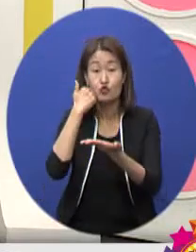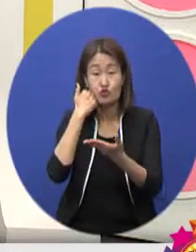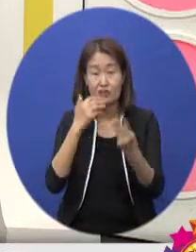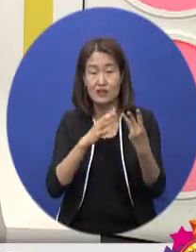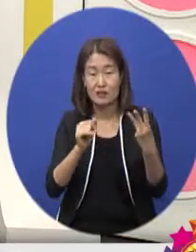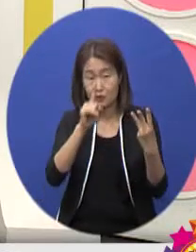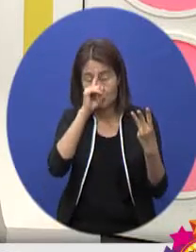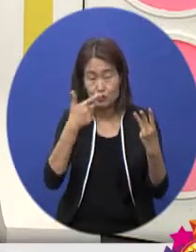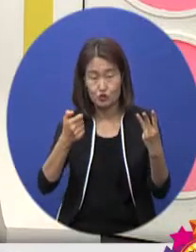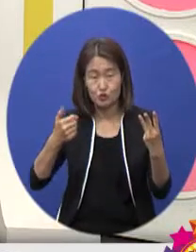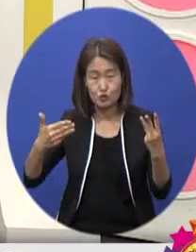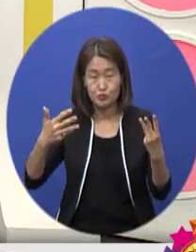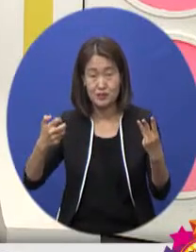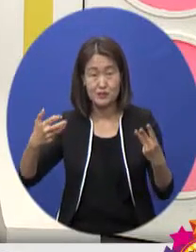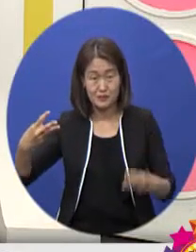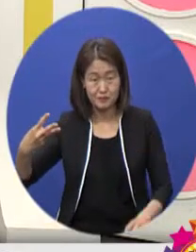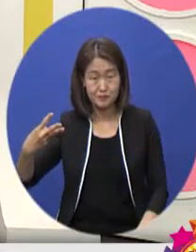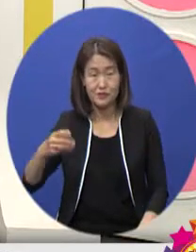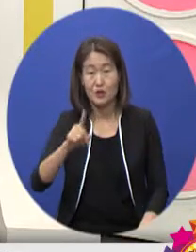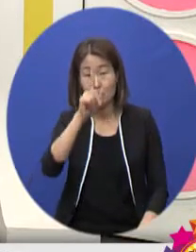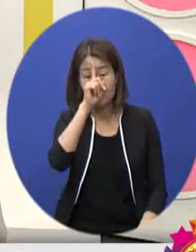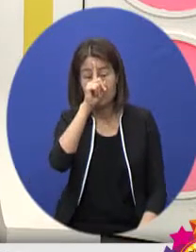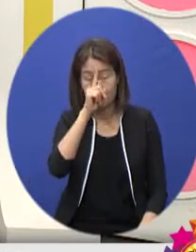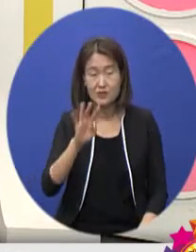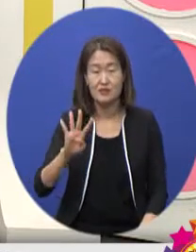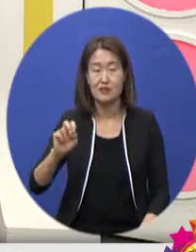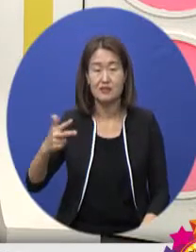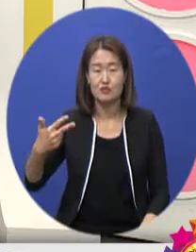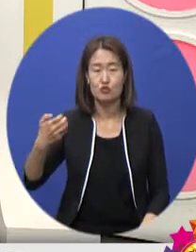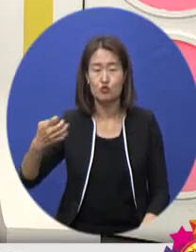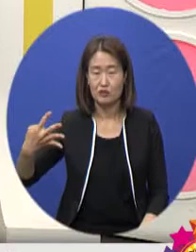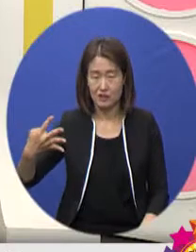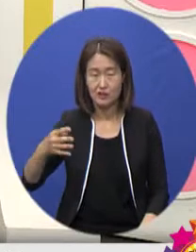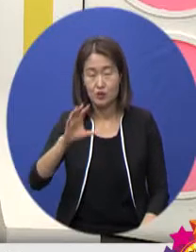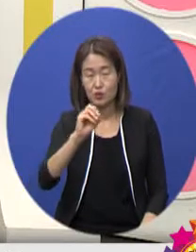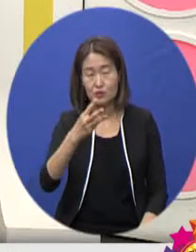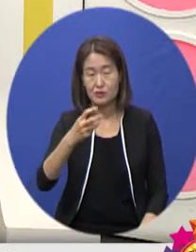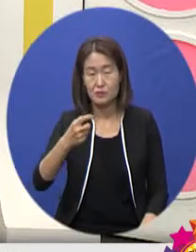네, 010-6983님 그리고 010-4794님